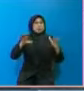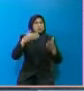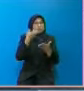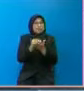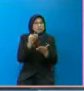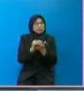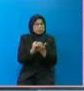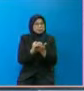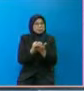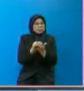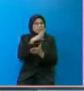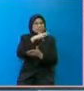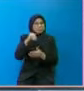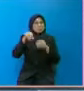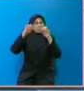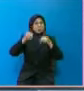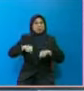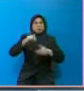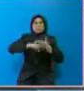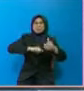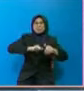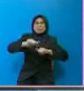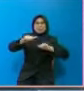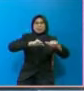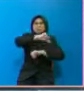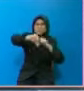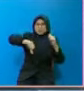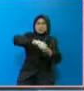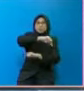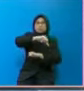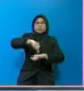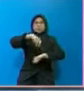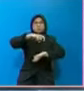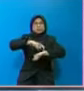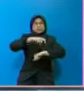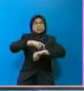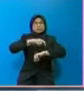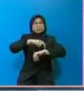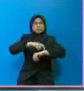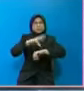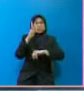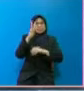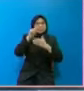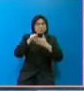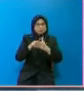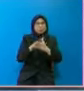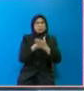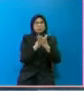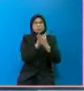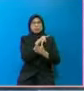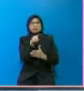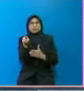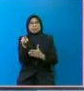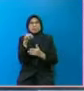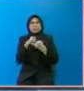ekonomi dan membenarkan aktiviti sosial dalam tempoh masa 6 bulan sehingga